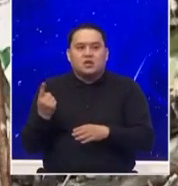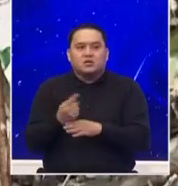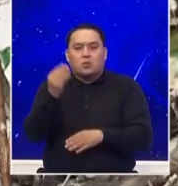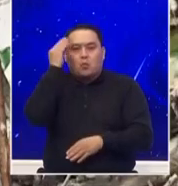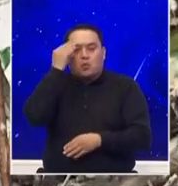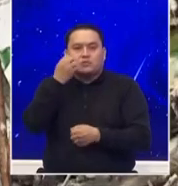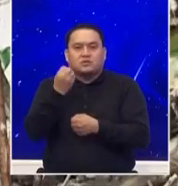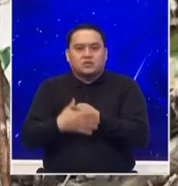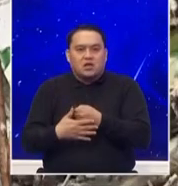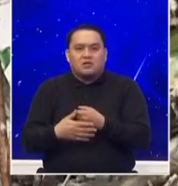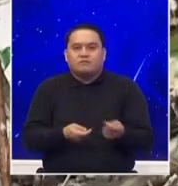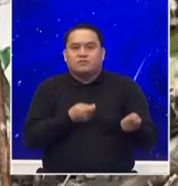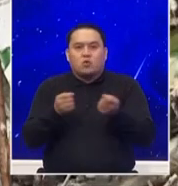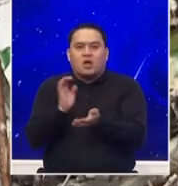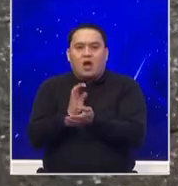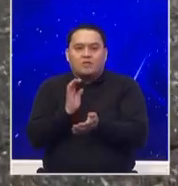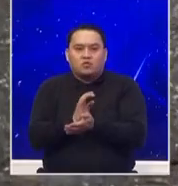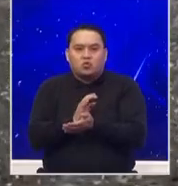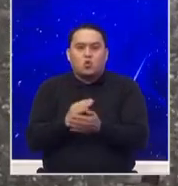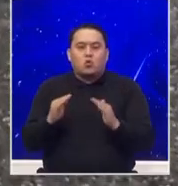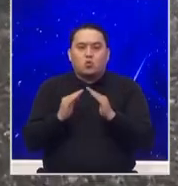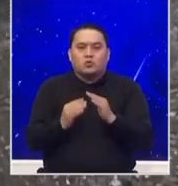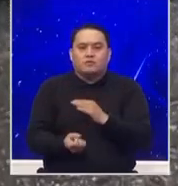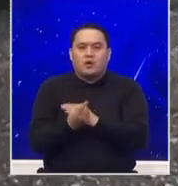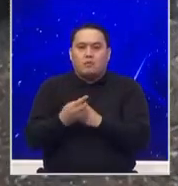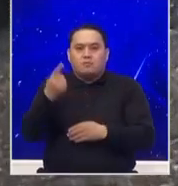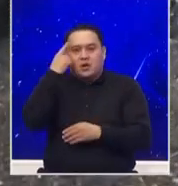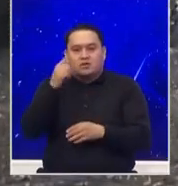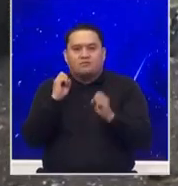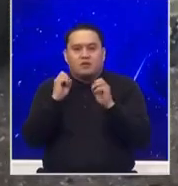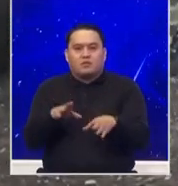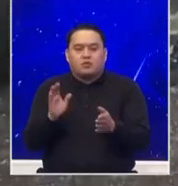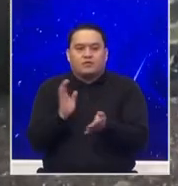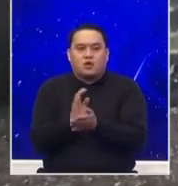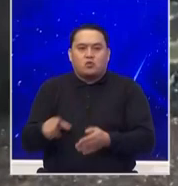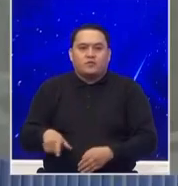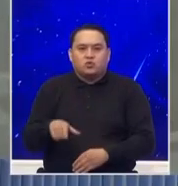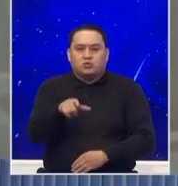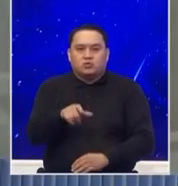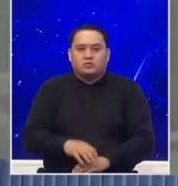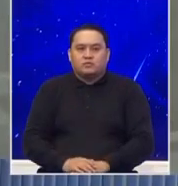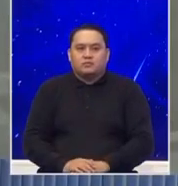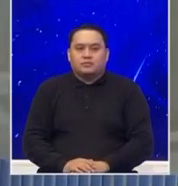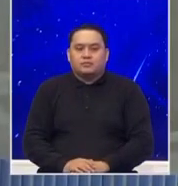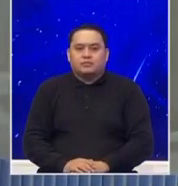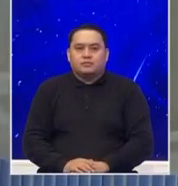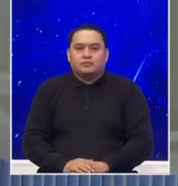способ централизованно вывозить отходы, чтобы у жителей не возникало мысли выбрасывать все в реку.